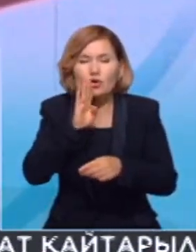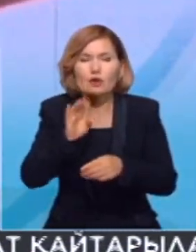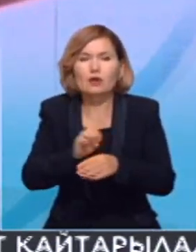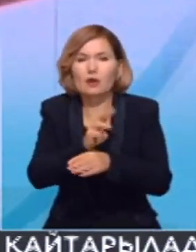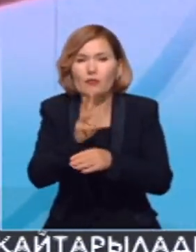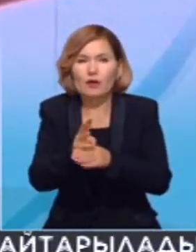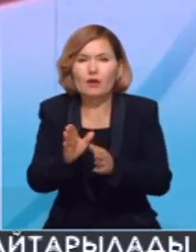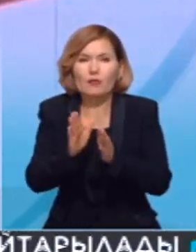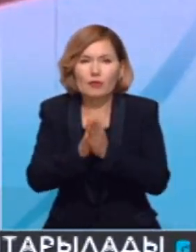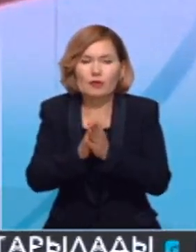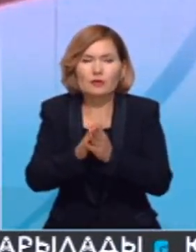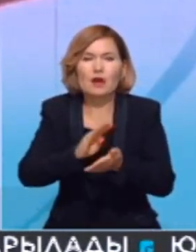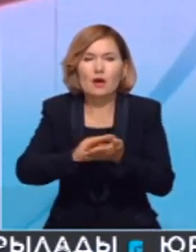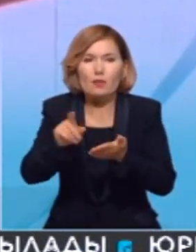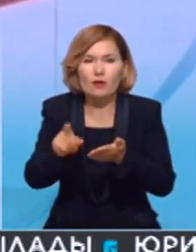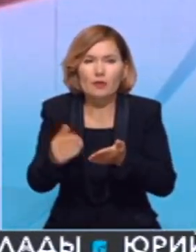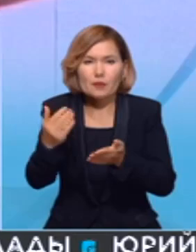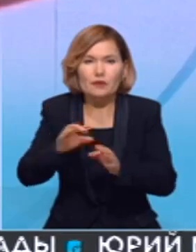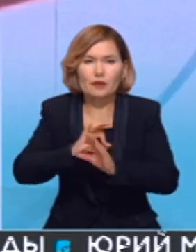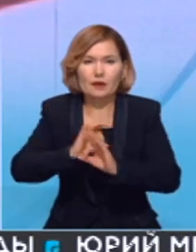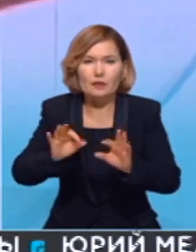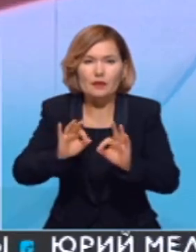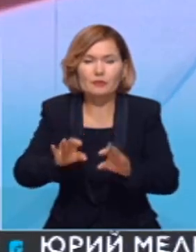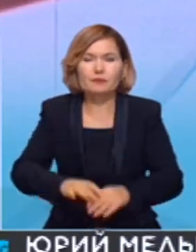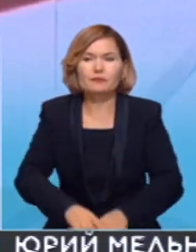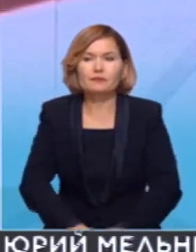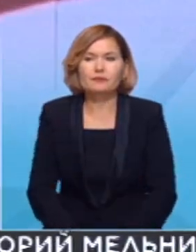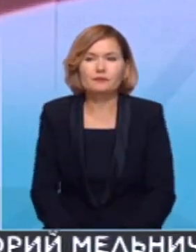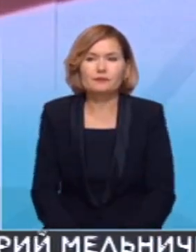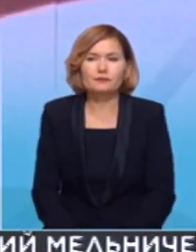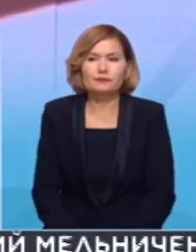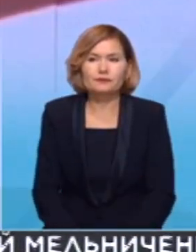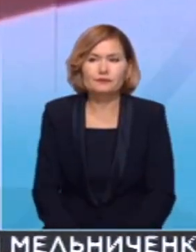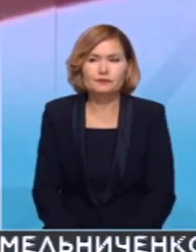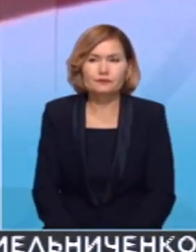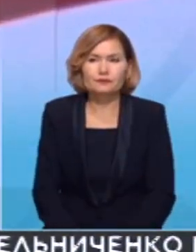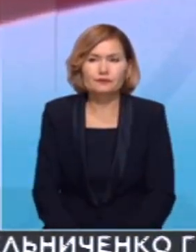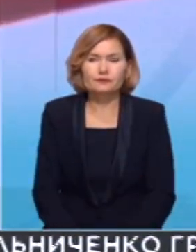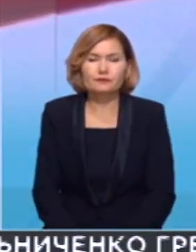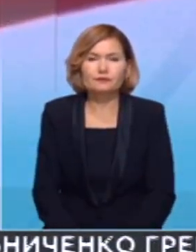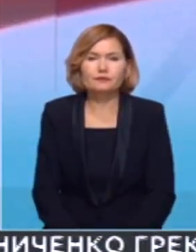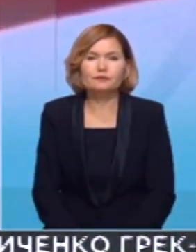бөгемеуді талап етті. Тараптардың пікірін тілшіміз Айнұр Әбілқасым қызы тыңдап қайтты.